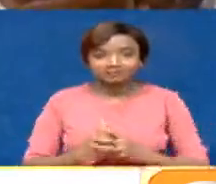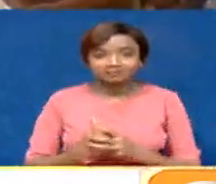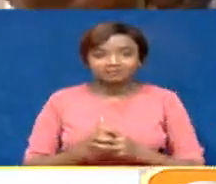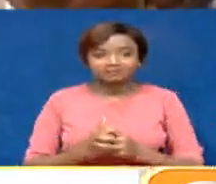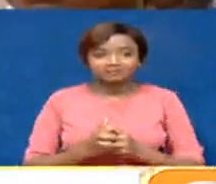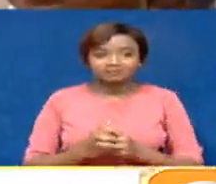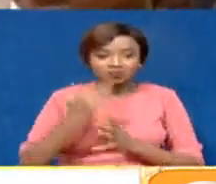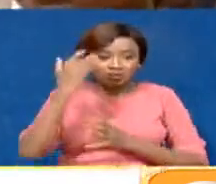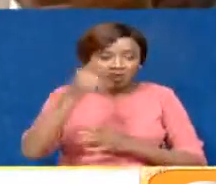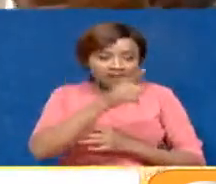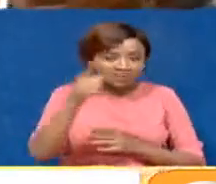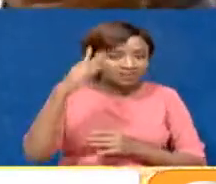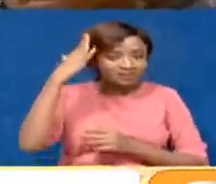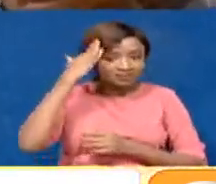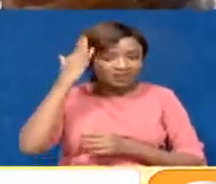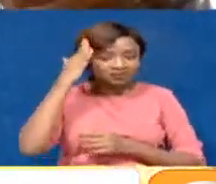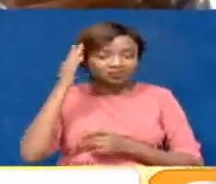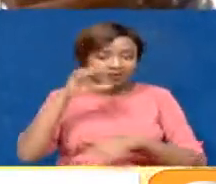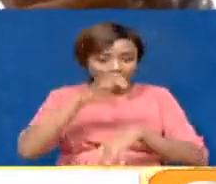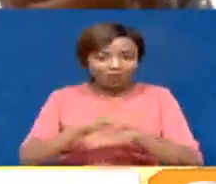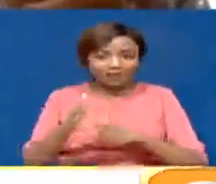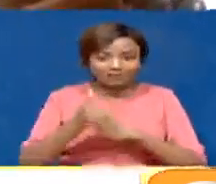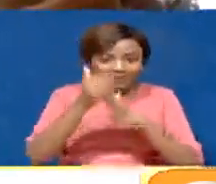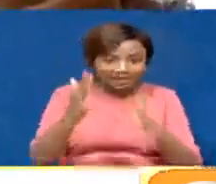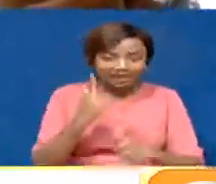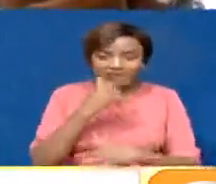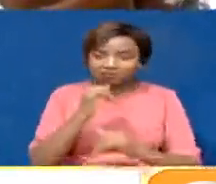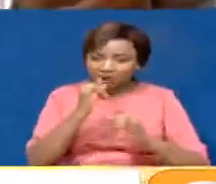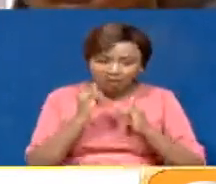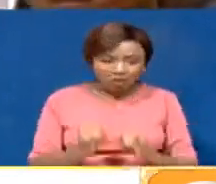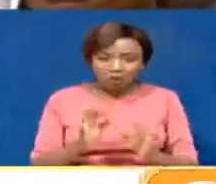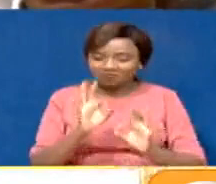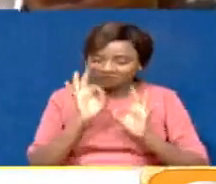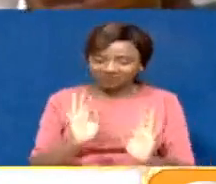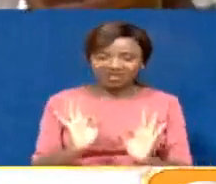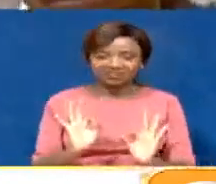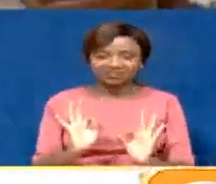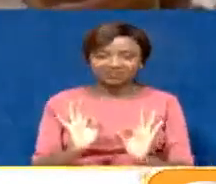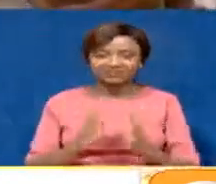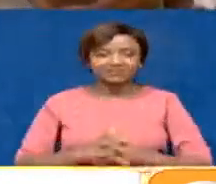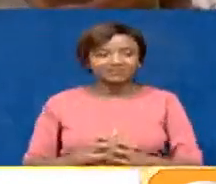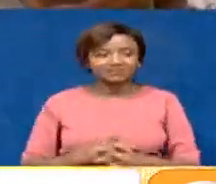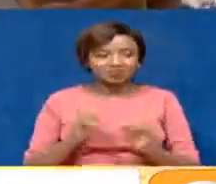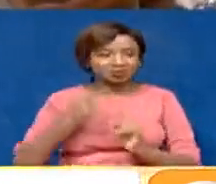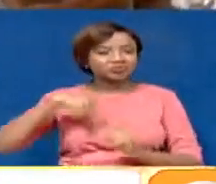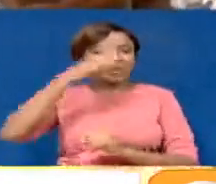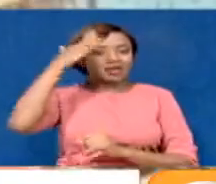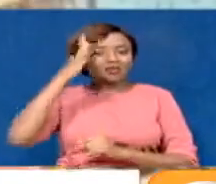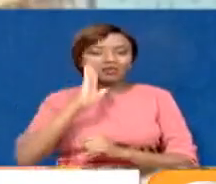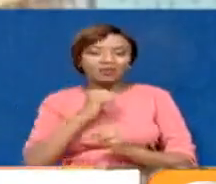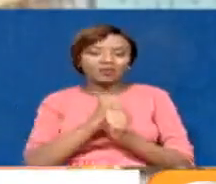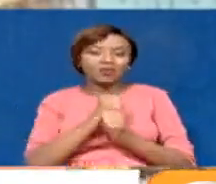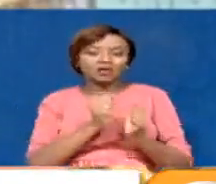kuwa najua mmepata leaders who are fresh. We have been given 5 years fresh and I know we are going to work